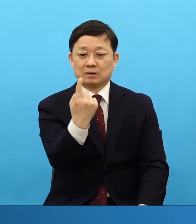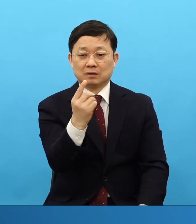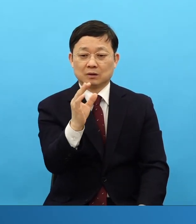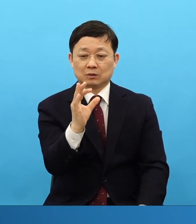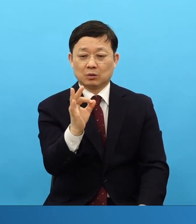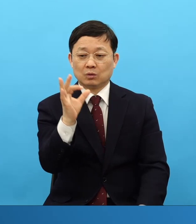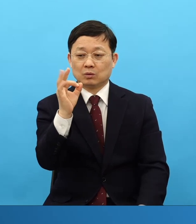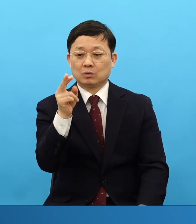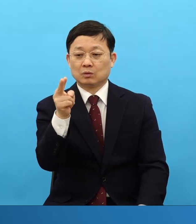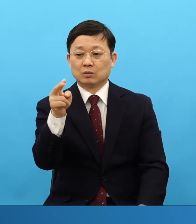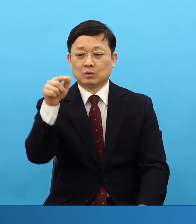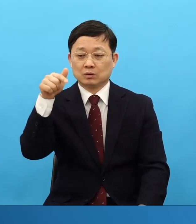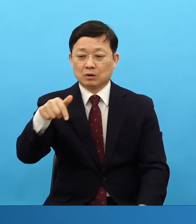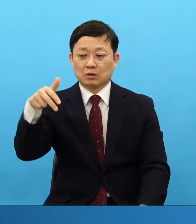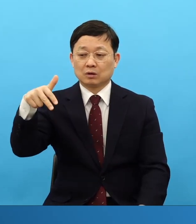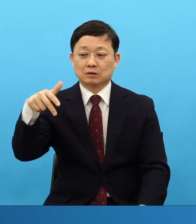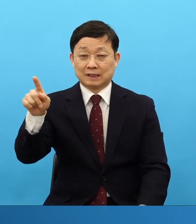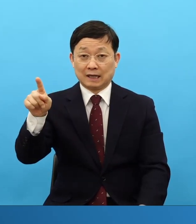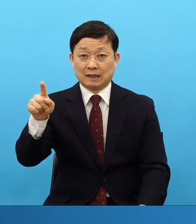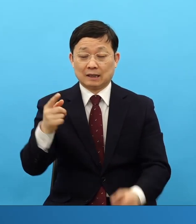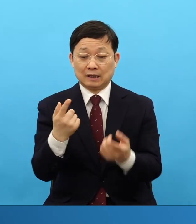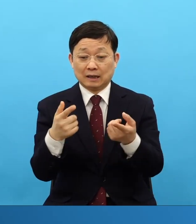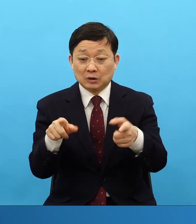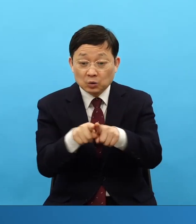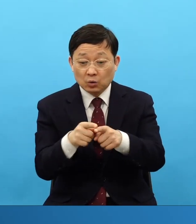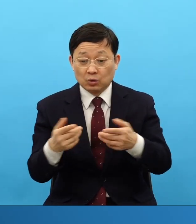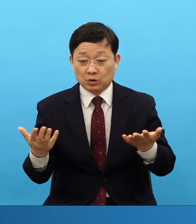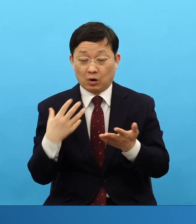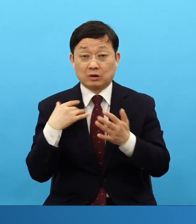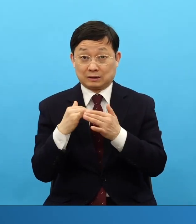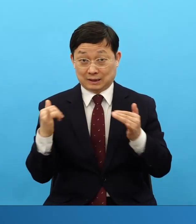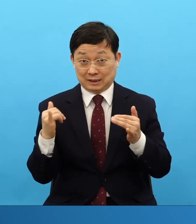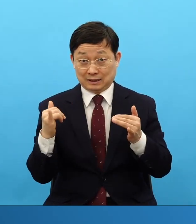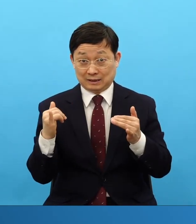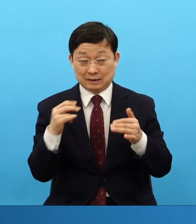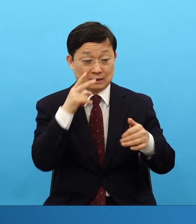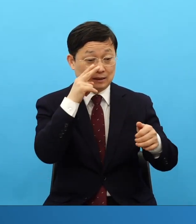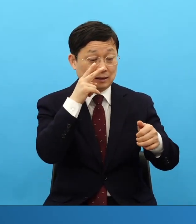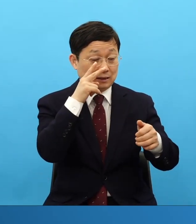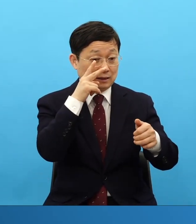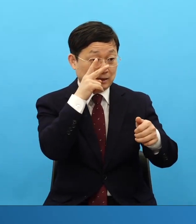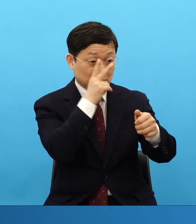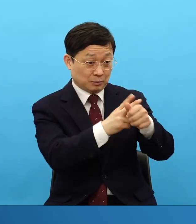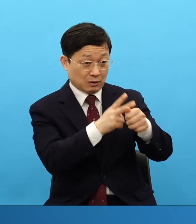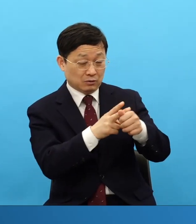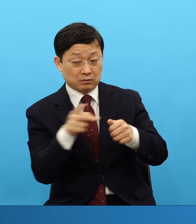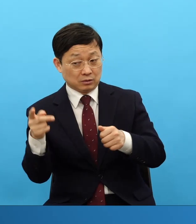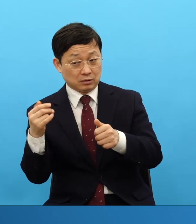co-workers. 바울이 볼 때는 브리스가 부부가 동역자 그랬어요. As Paul looks at Priscilla Aquila,